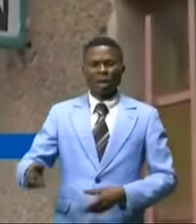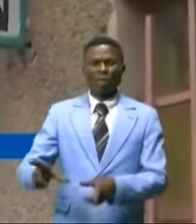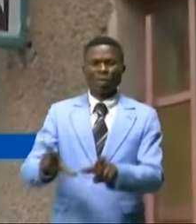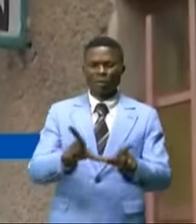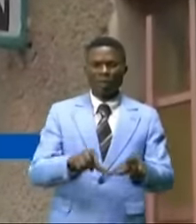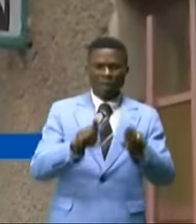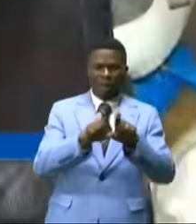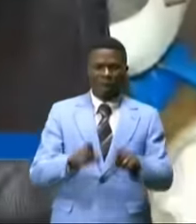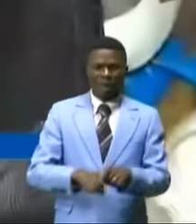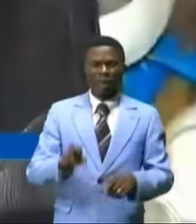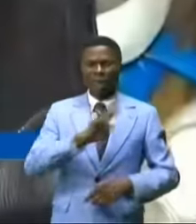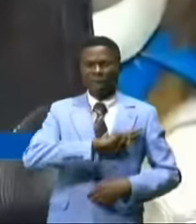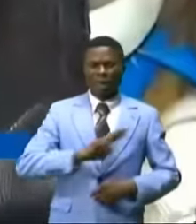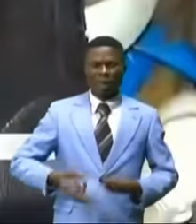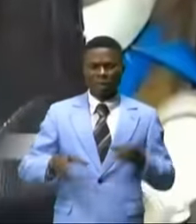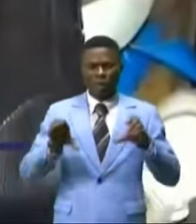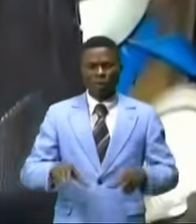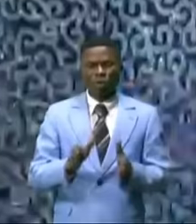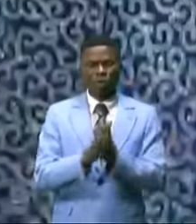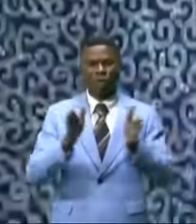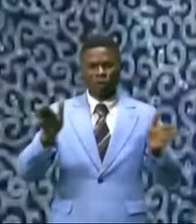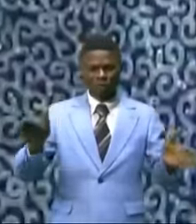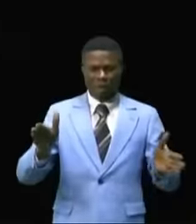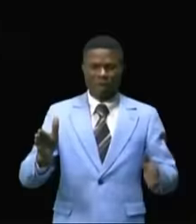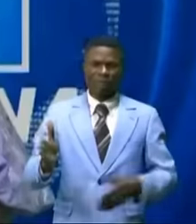particulier et de la RDC en général.